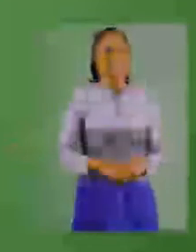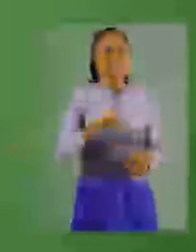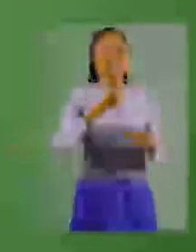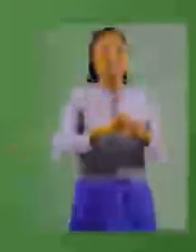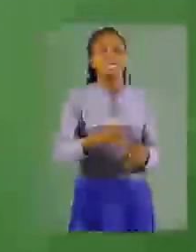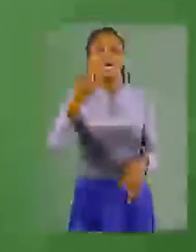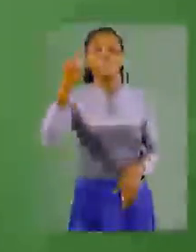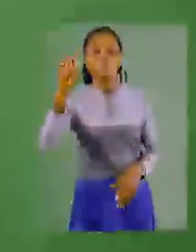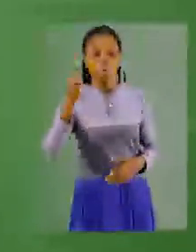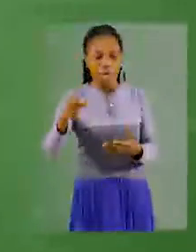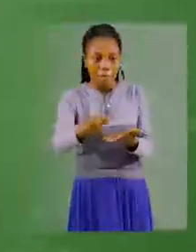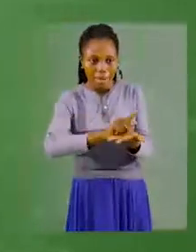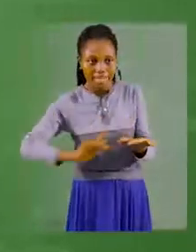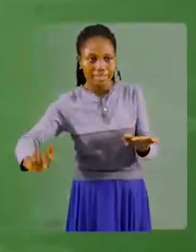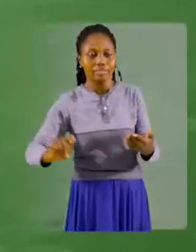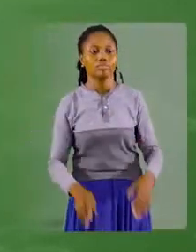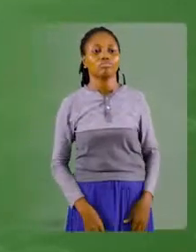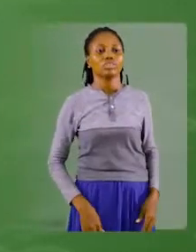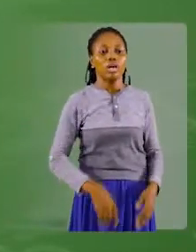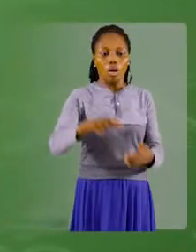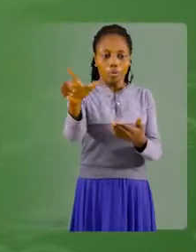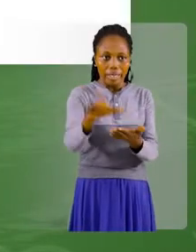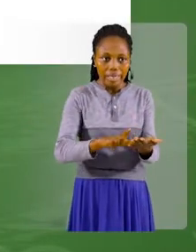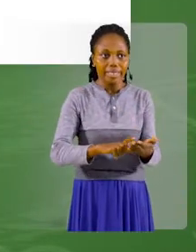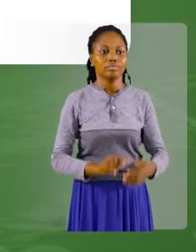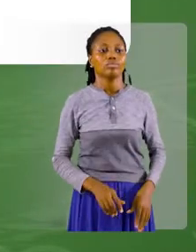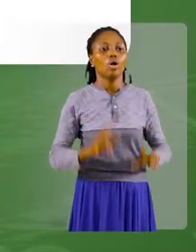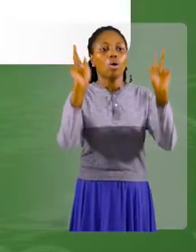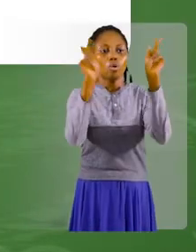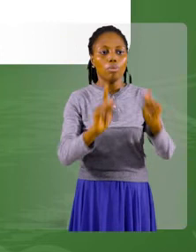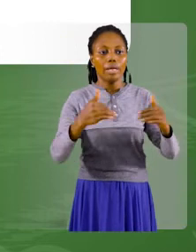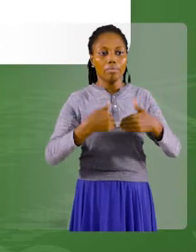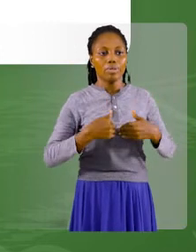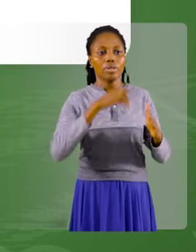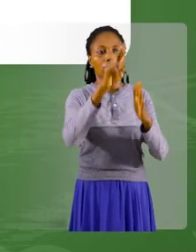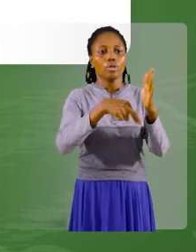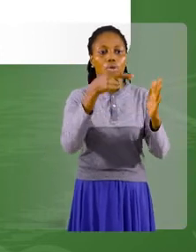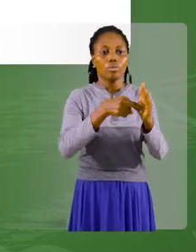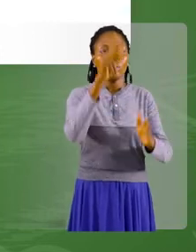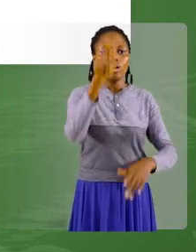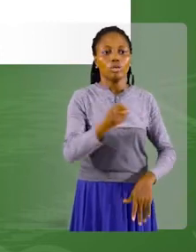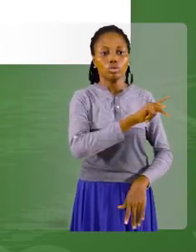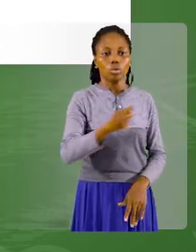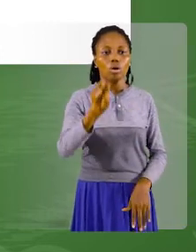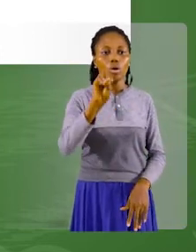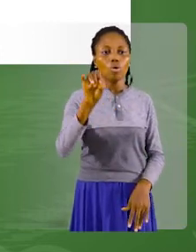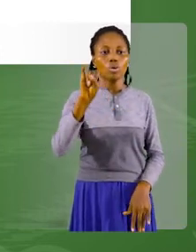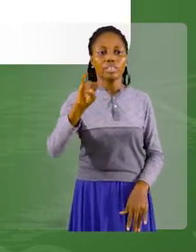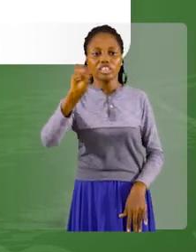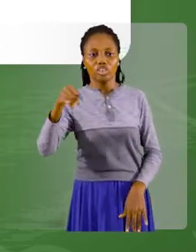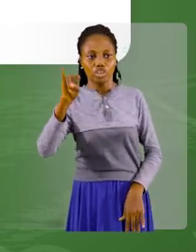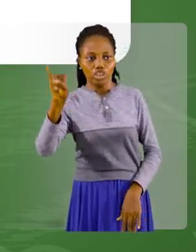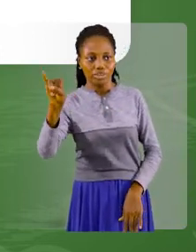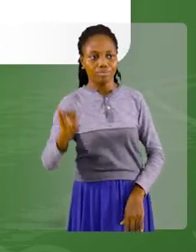Exercice 1. Je relis l'énoncé. Le plan est muni d'un repère orthonommé